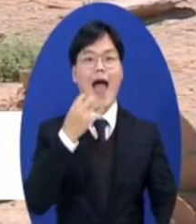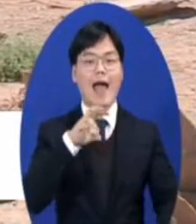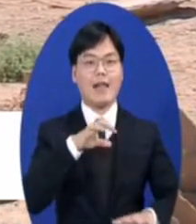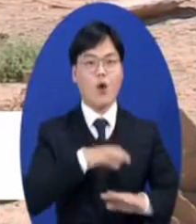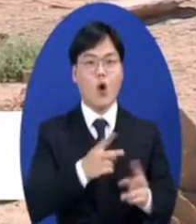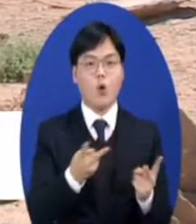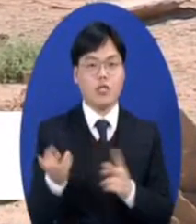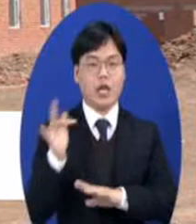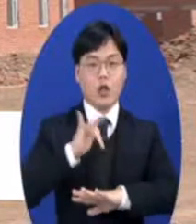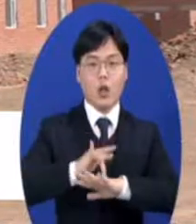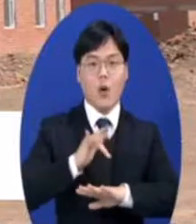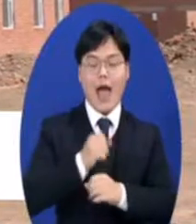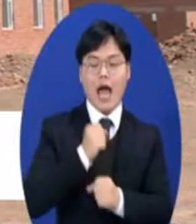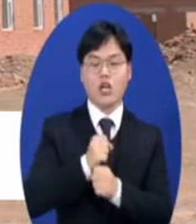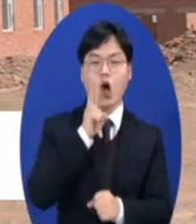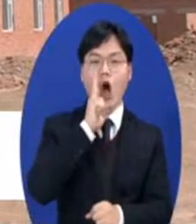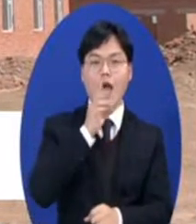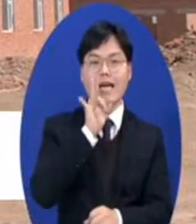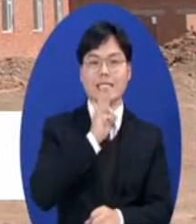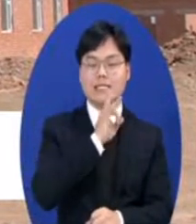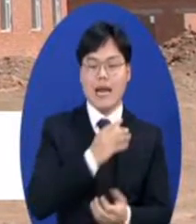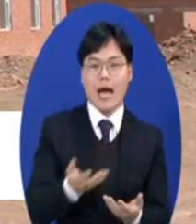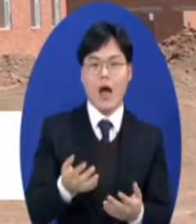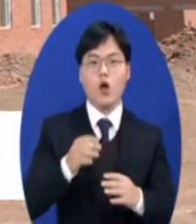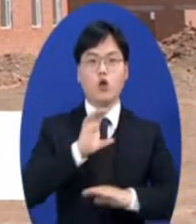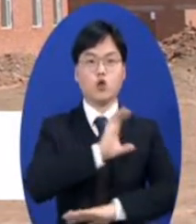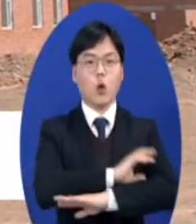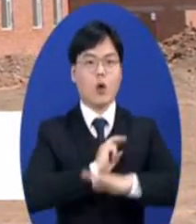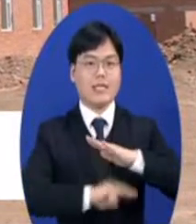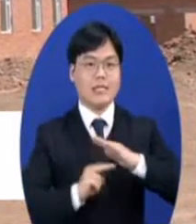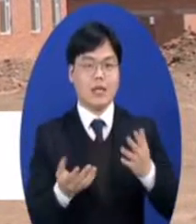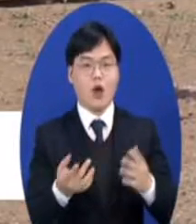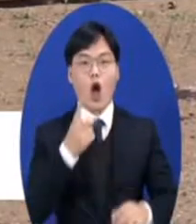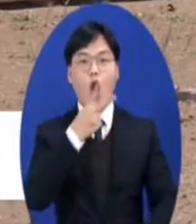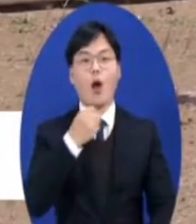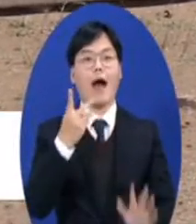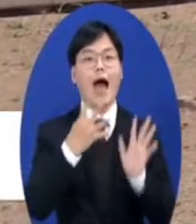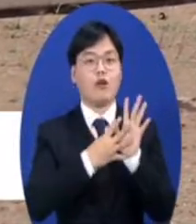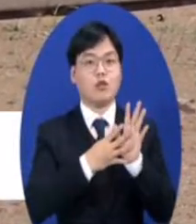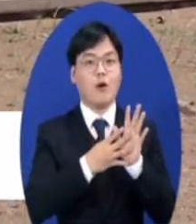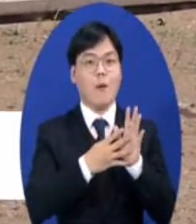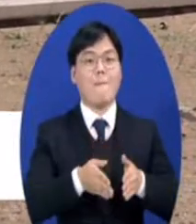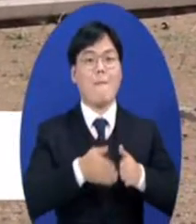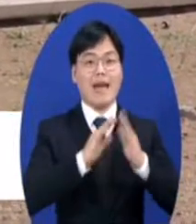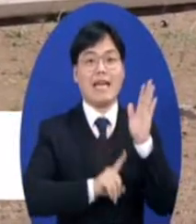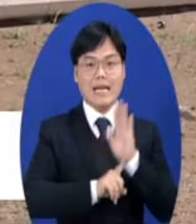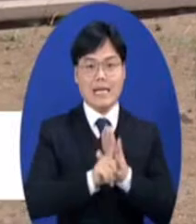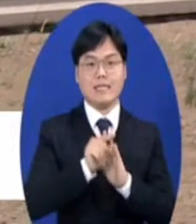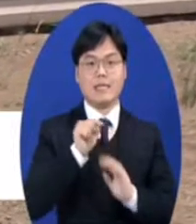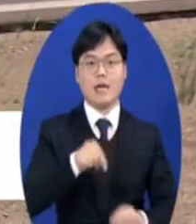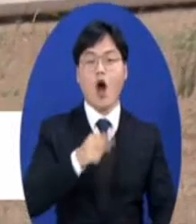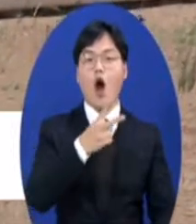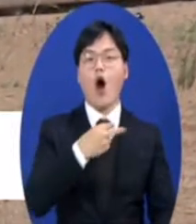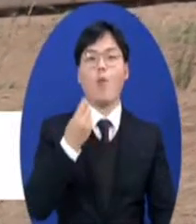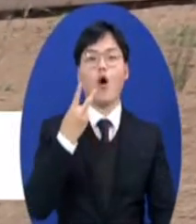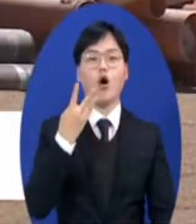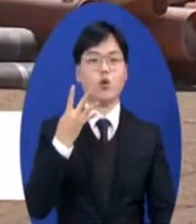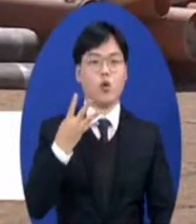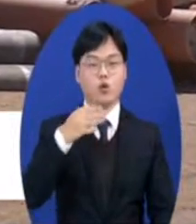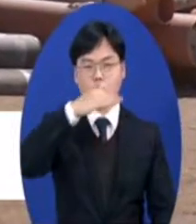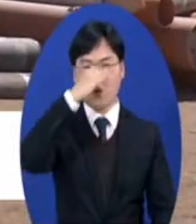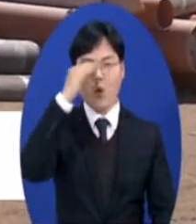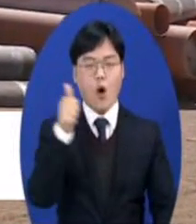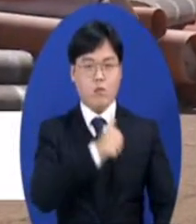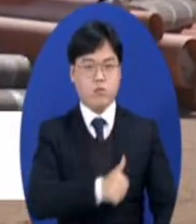төв, ажилчдын хооллох газар, сургууль, цэцэрлэг бүхий хотхныг 2019 оноос барьж эхэлсэн. Эдгээр бүтээн байгуулалтыг 2024 оны